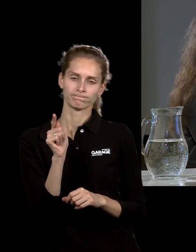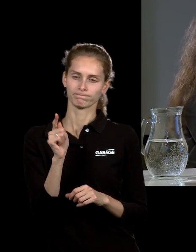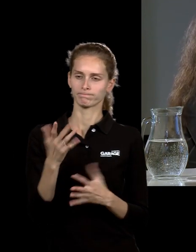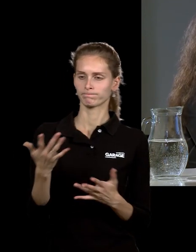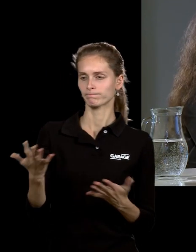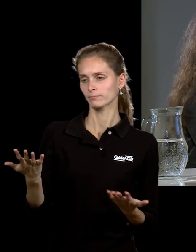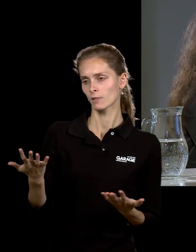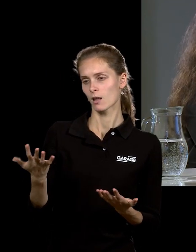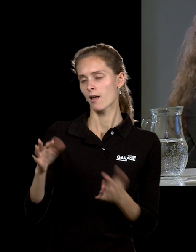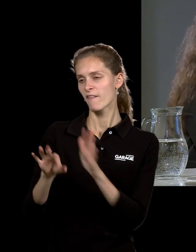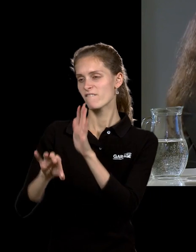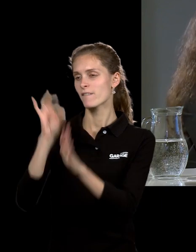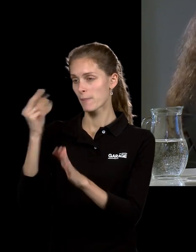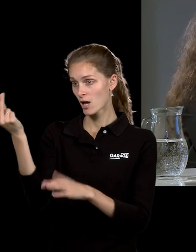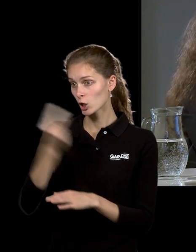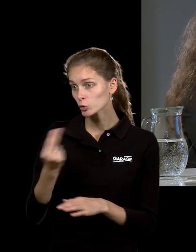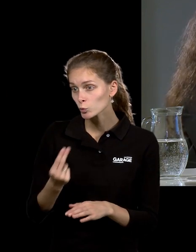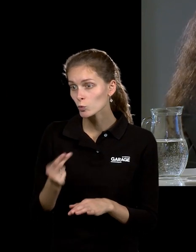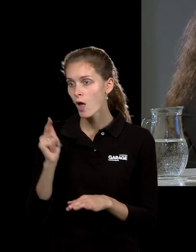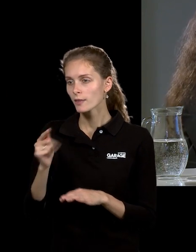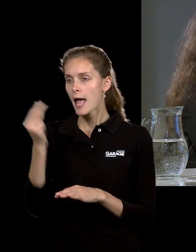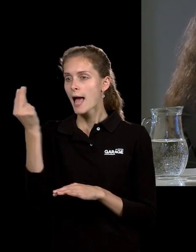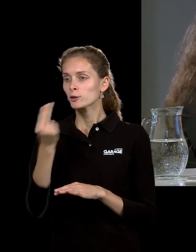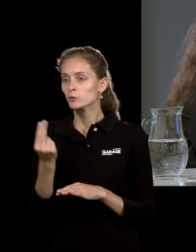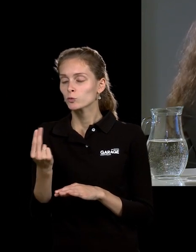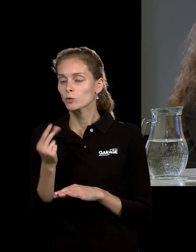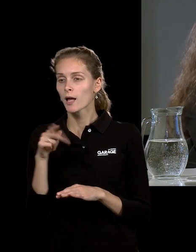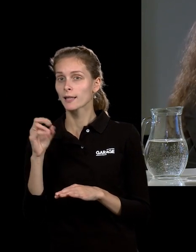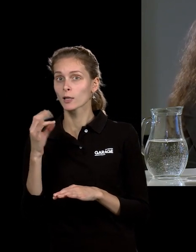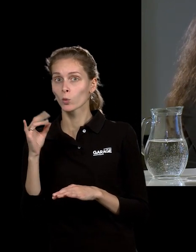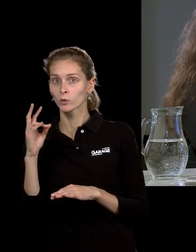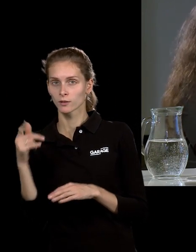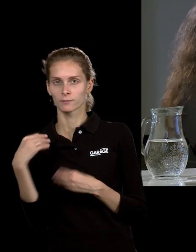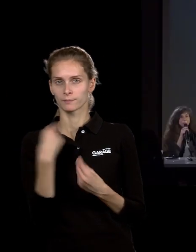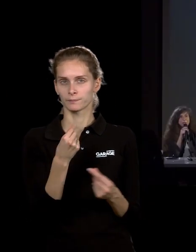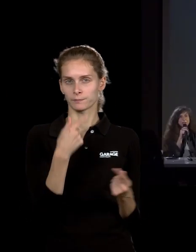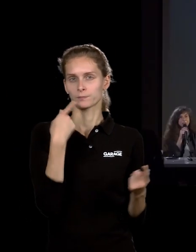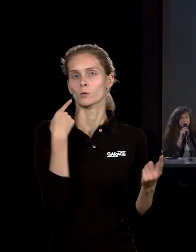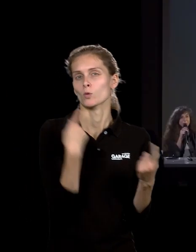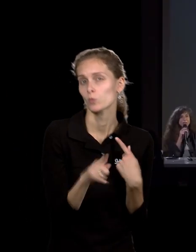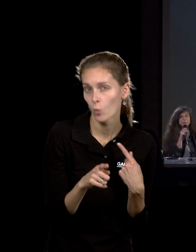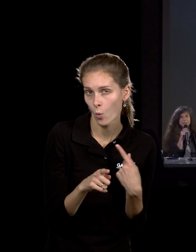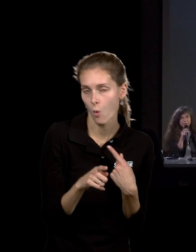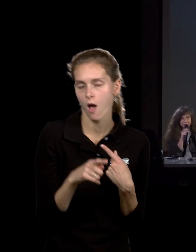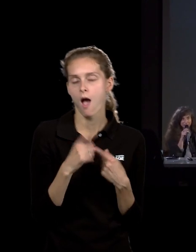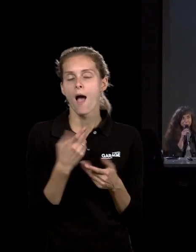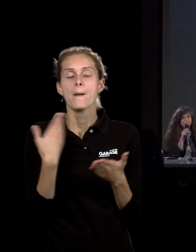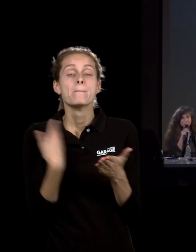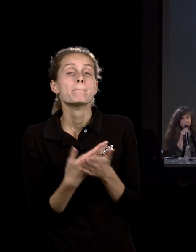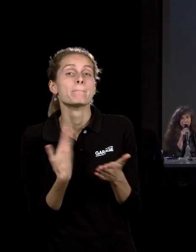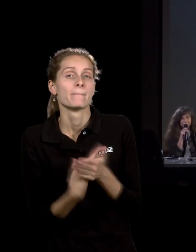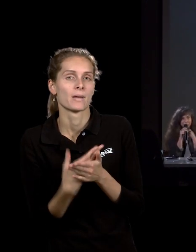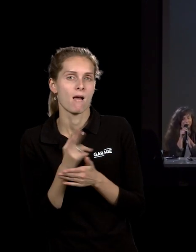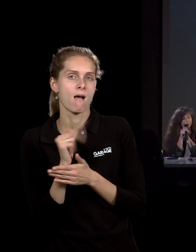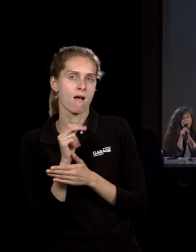в конце концов выбирает рисунок. Это не тот рисунок, который дал ему де Кунинг, потому что тот, естественно, стерт. Я вот просто примерно как могла выглядеть